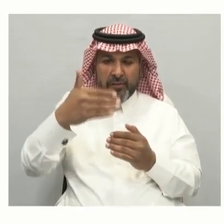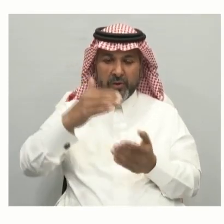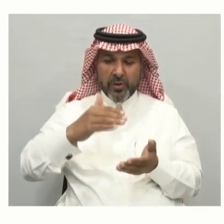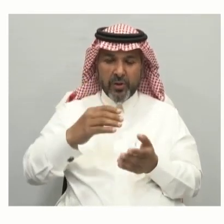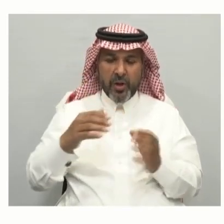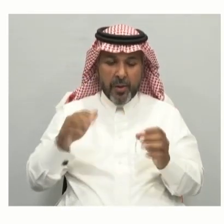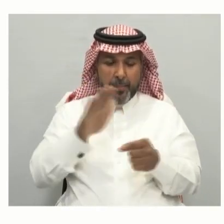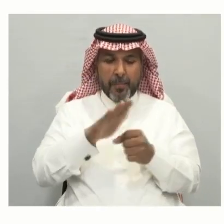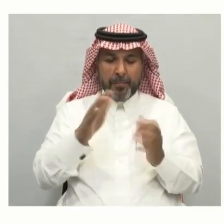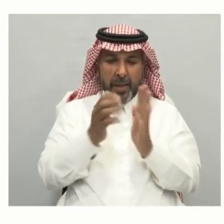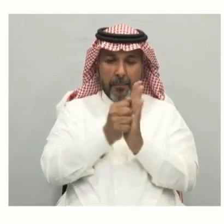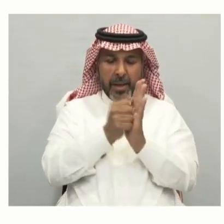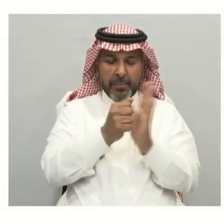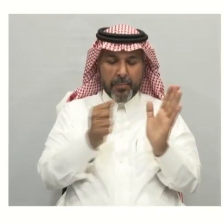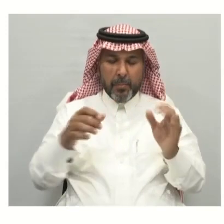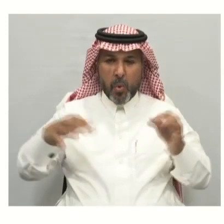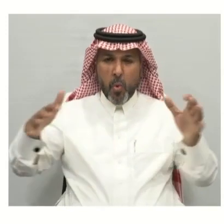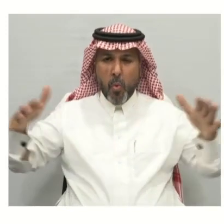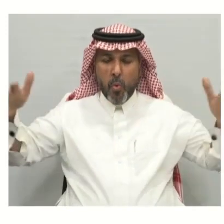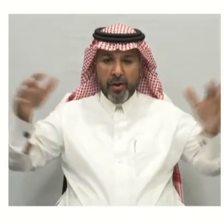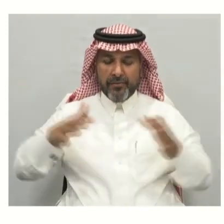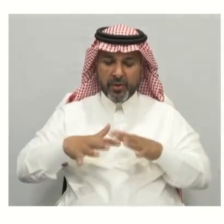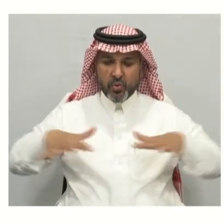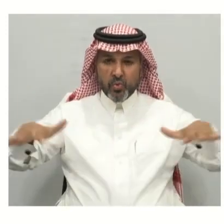عدد السنوات زاد عدد السكان